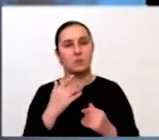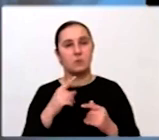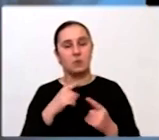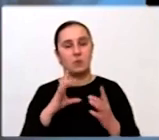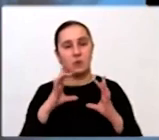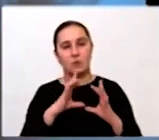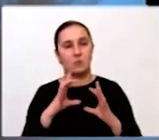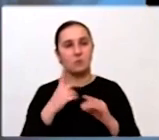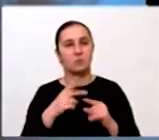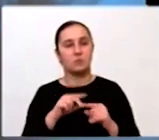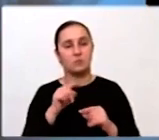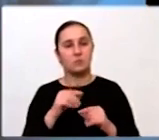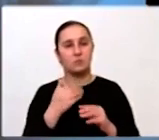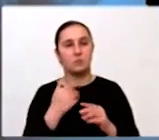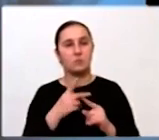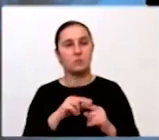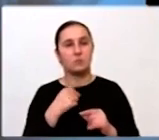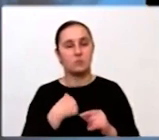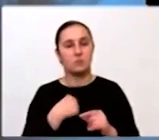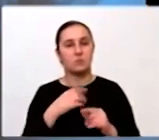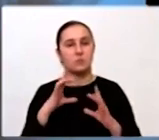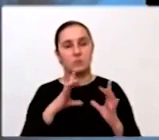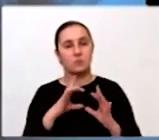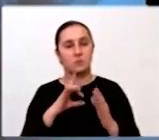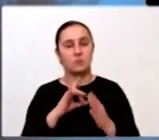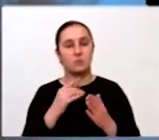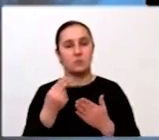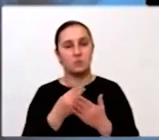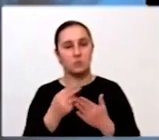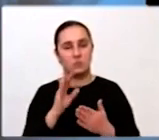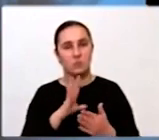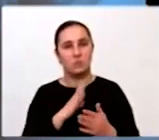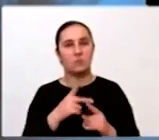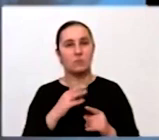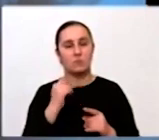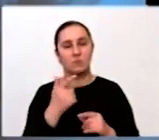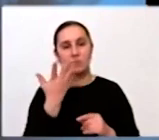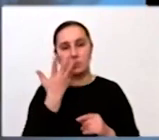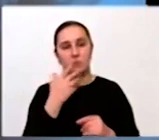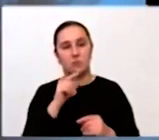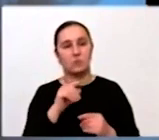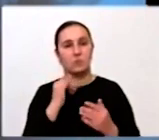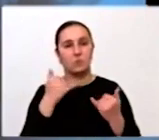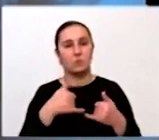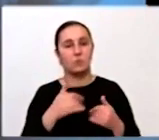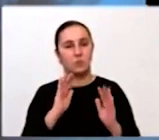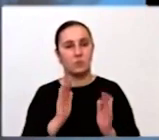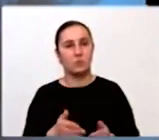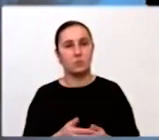Aylana uskunasi orqali biz bu yerga, demak, aylana chizib oldik va uni rangini quyib